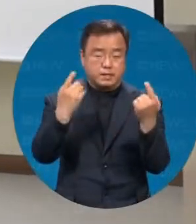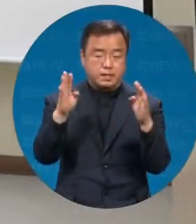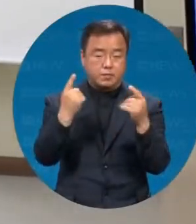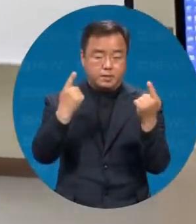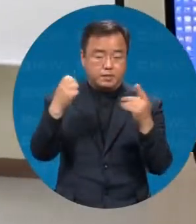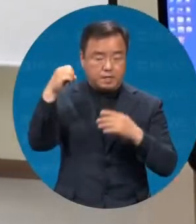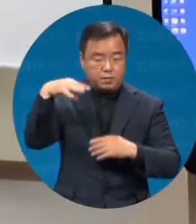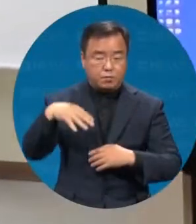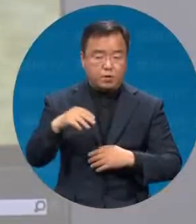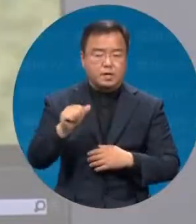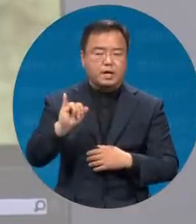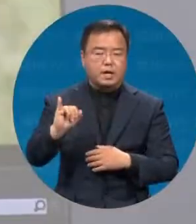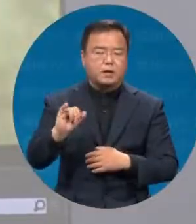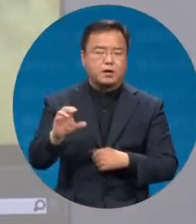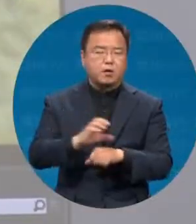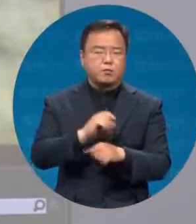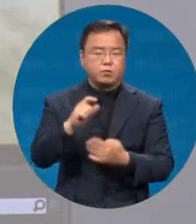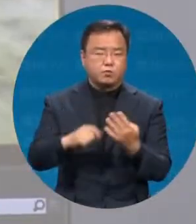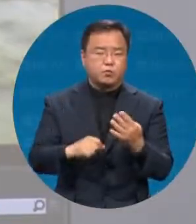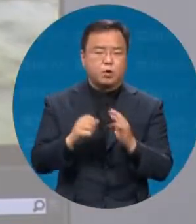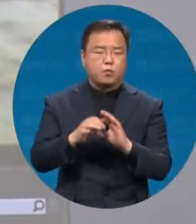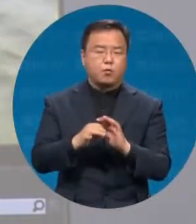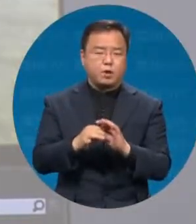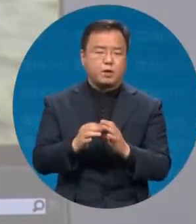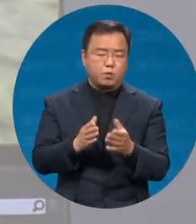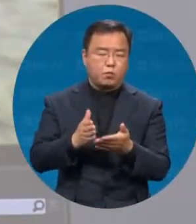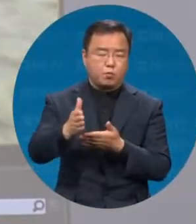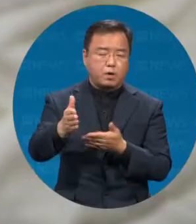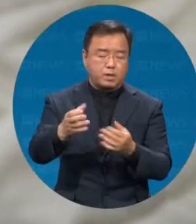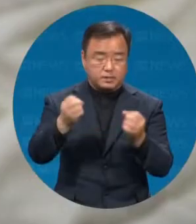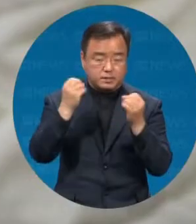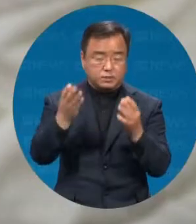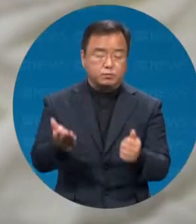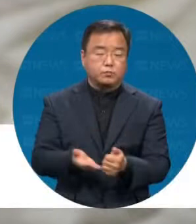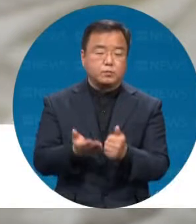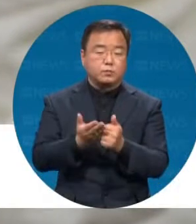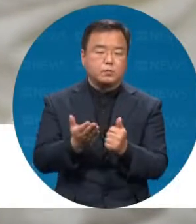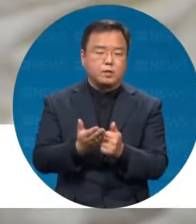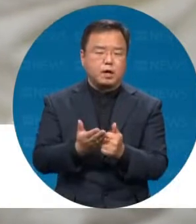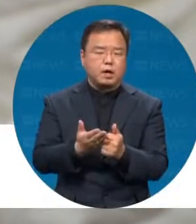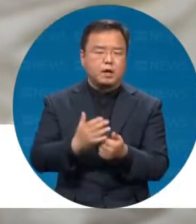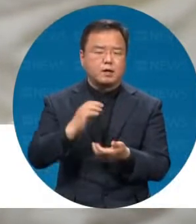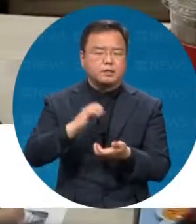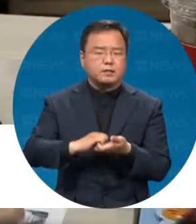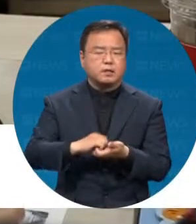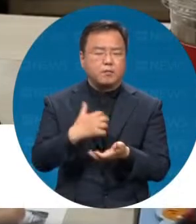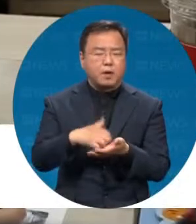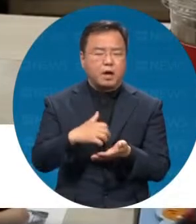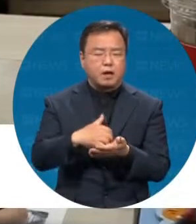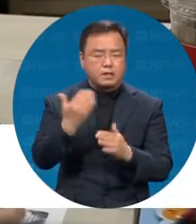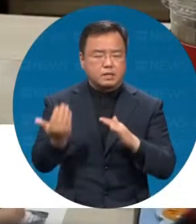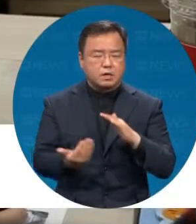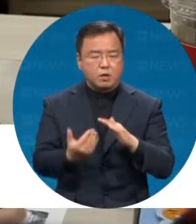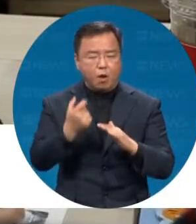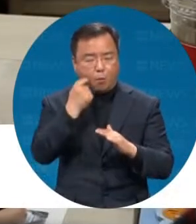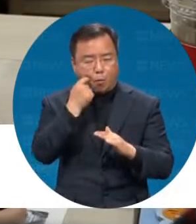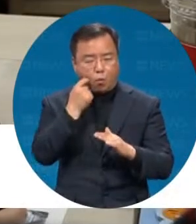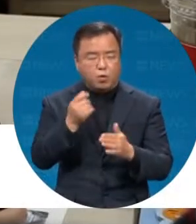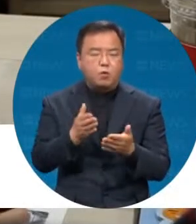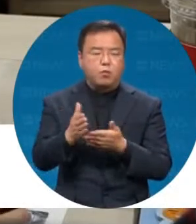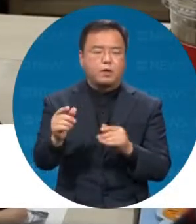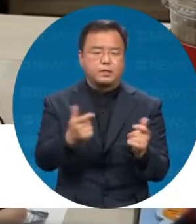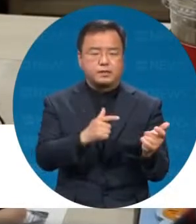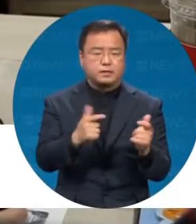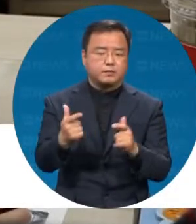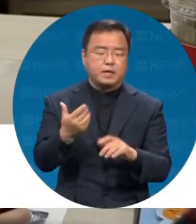인공지능 등 첨단 산업 관련 학과를 새로 만듭니다 미충원 학과에 정원을 반도체 학과나 메타 벗으 학과